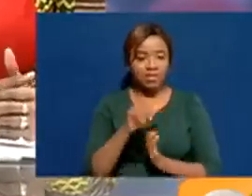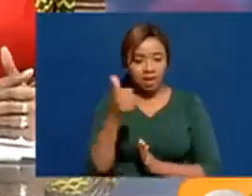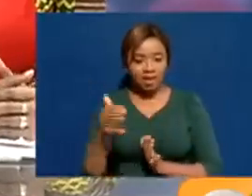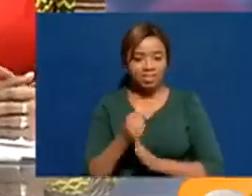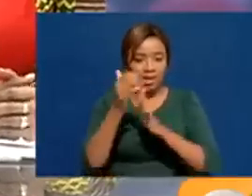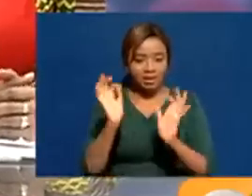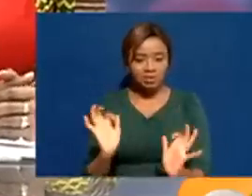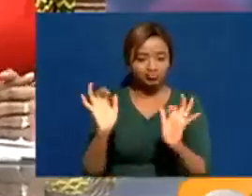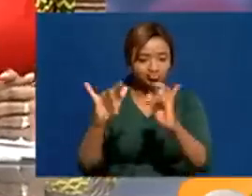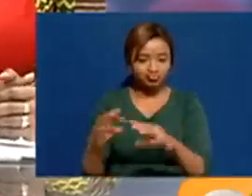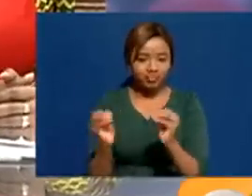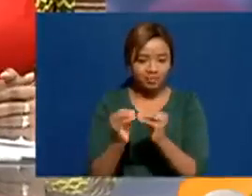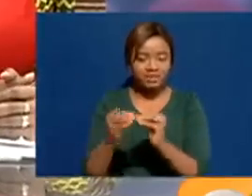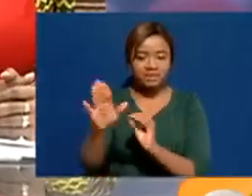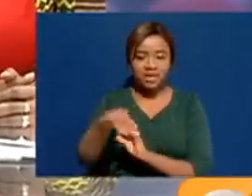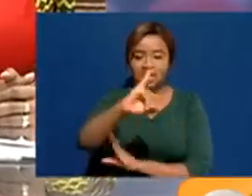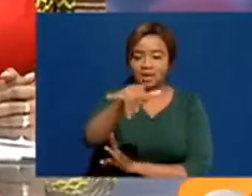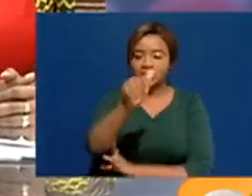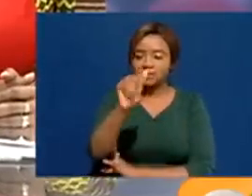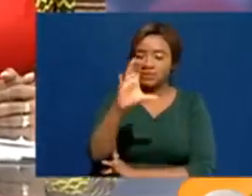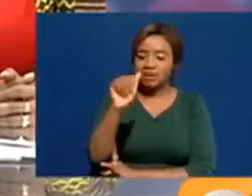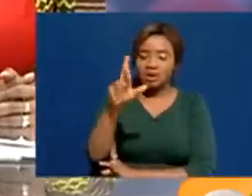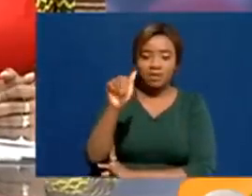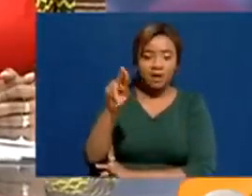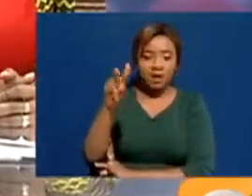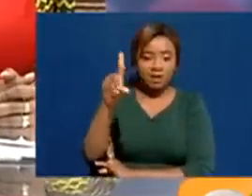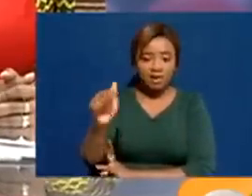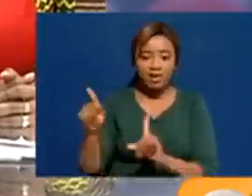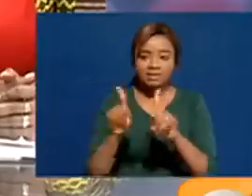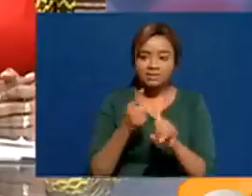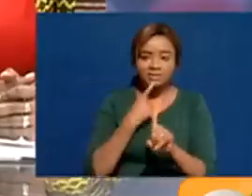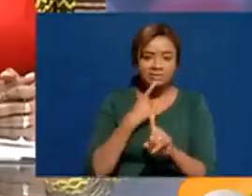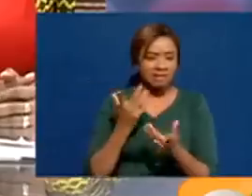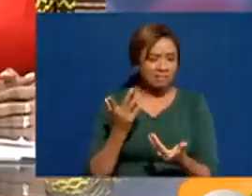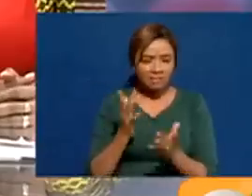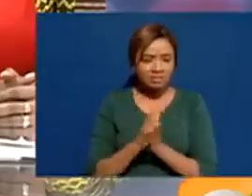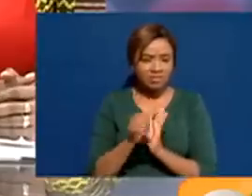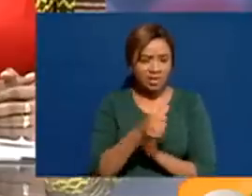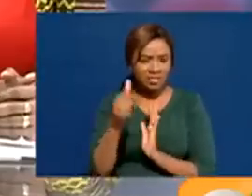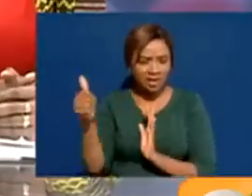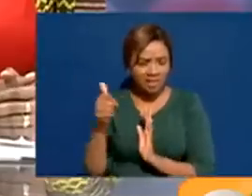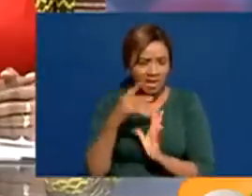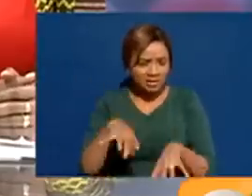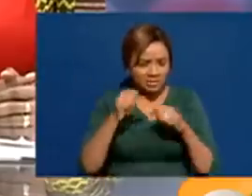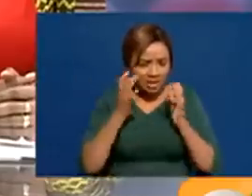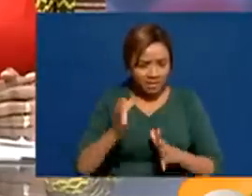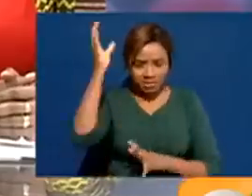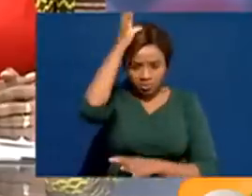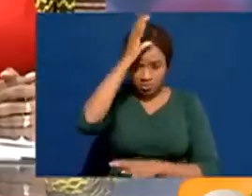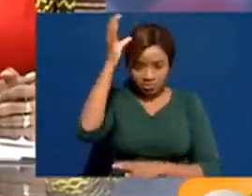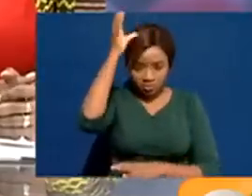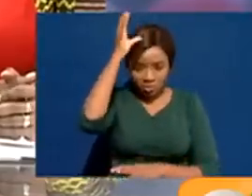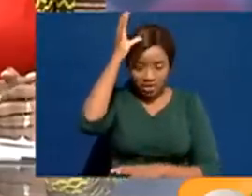katika mkutano wa hadhara katika uwanja wa Jakaranda pia ameibua madai mapya kwa aliyekuwa mwenyekiti wa IEBC Wafula